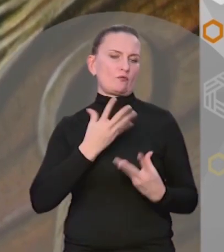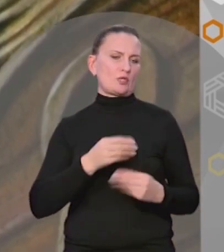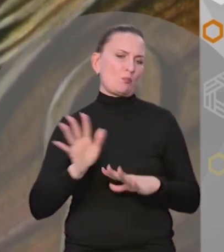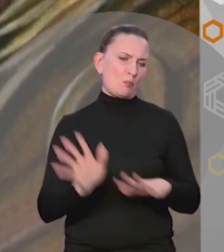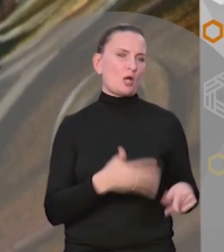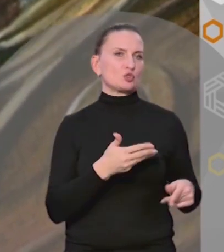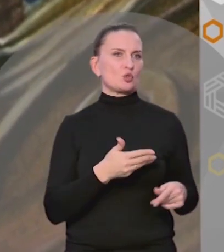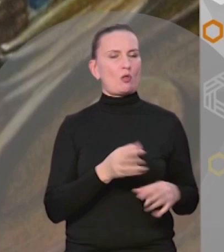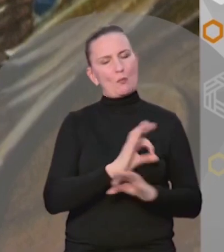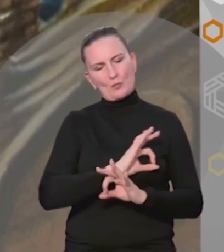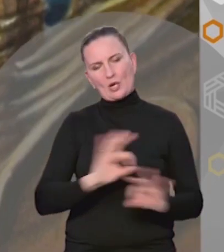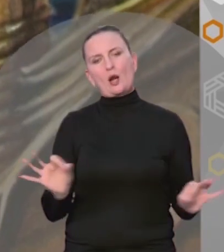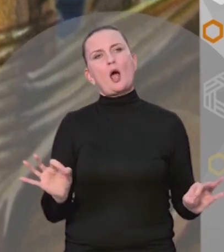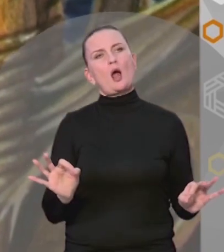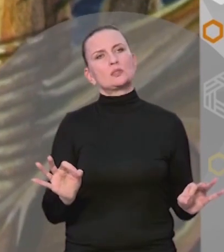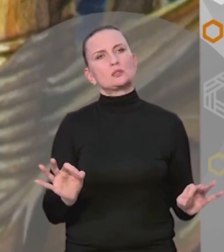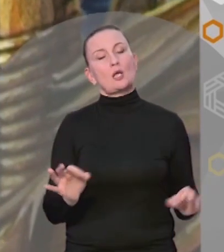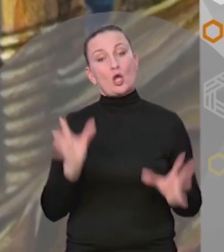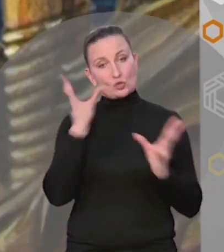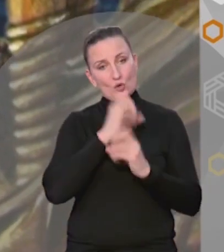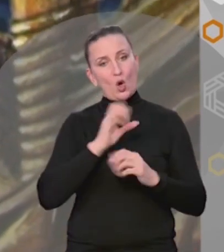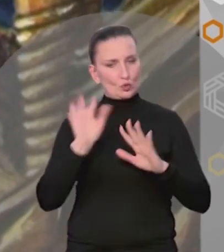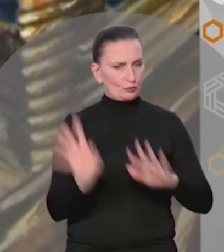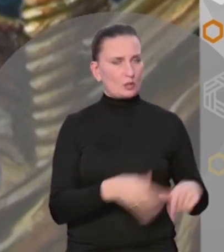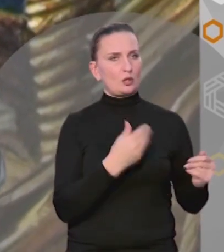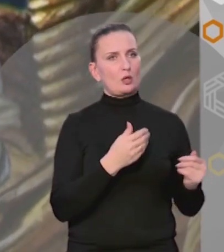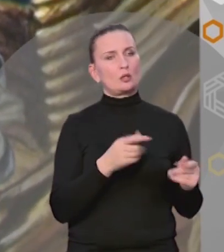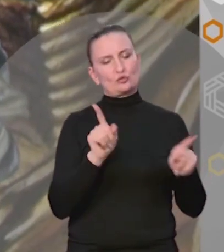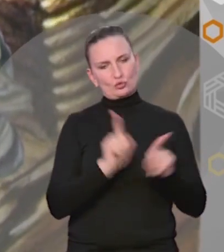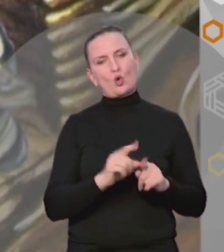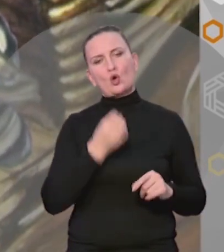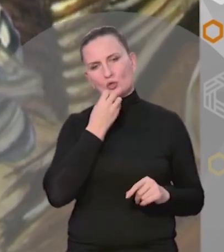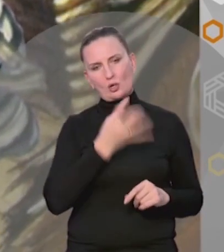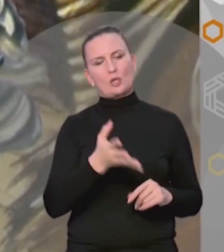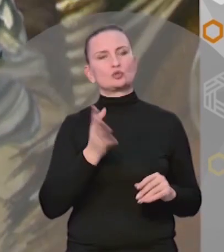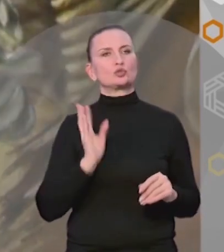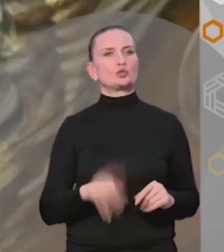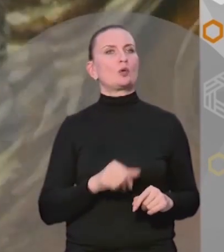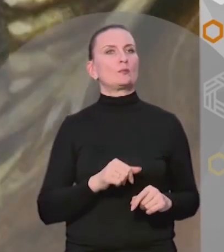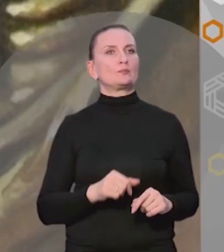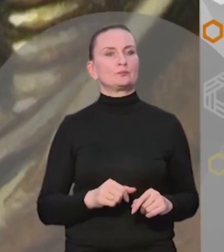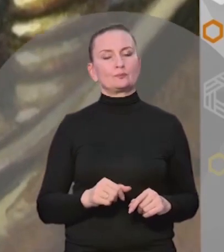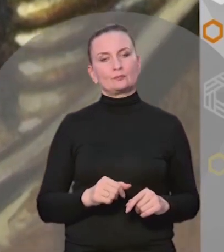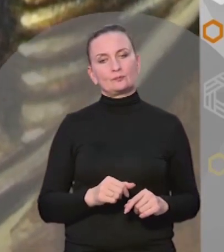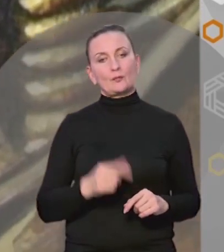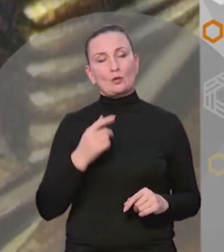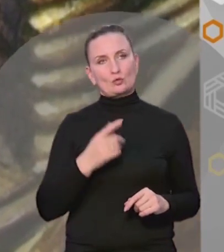День прошел прекрасно. Ночь пролетела тоже хорошо.